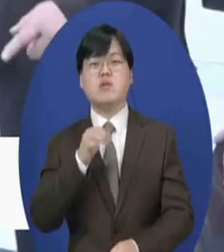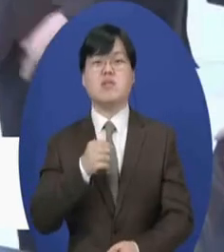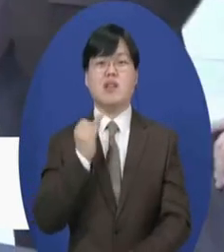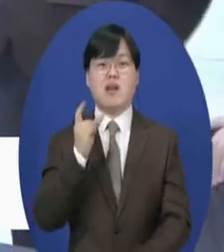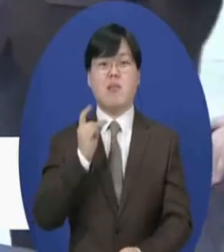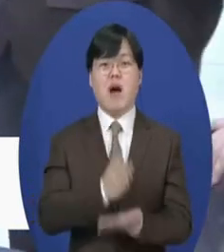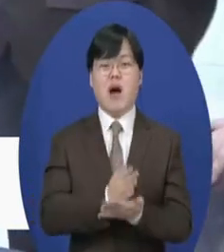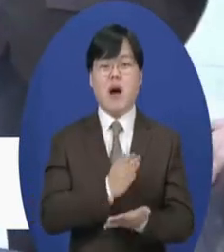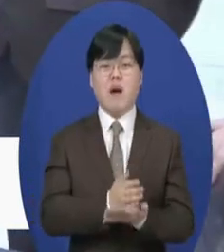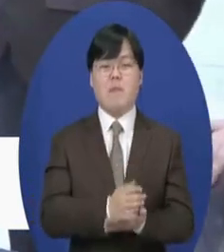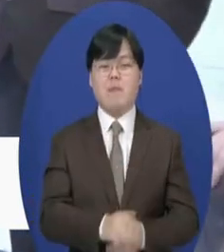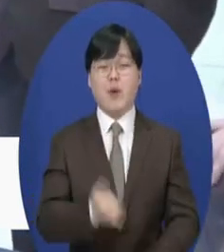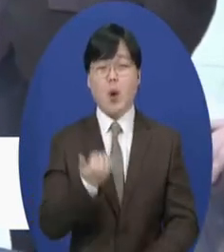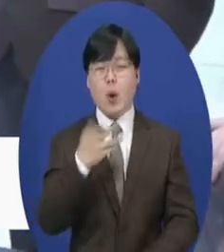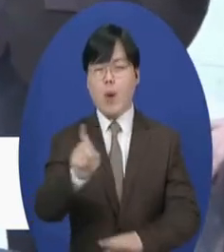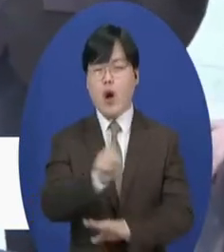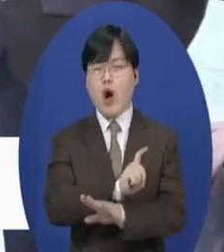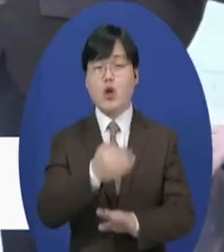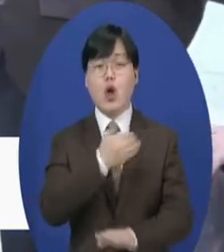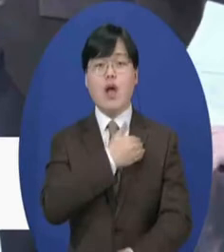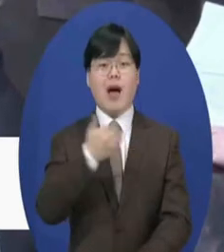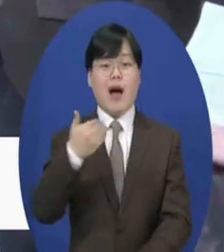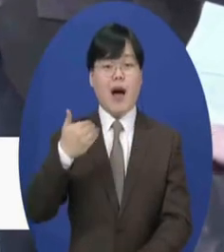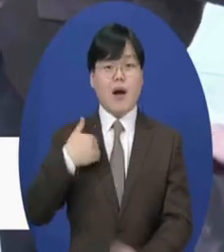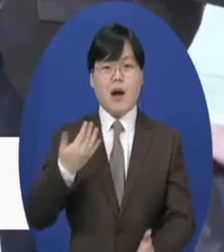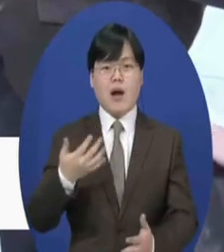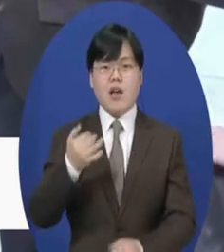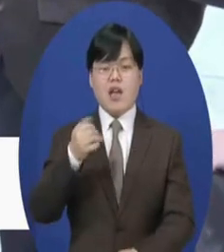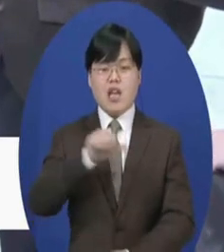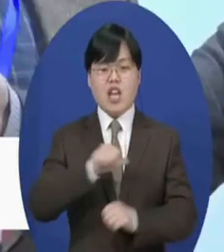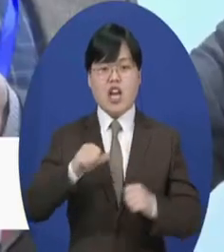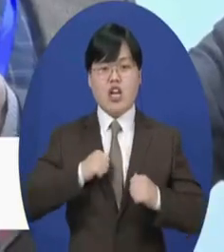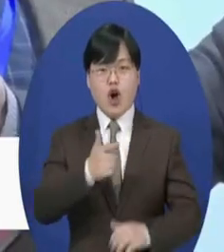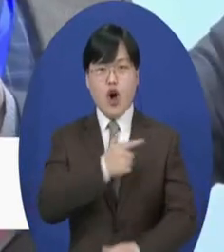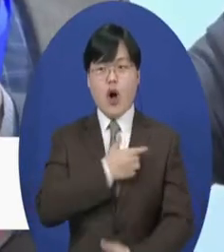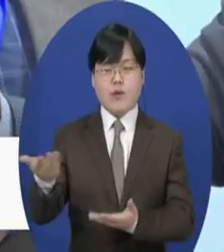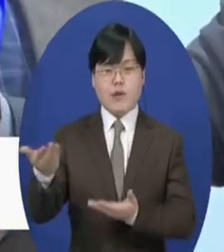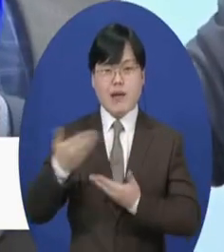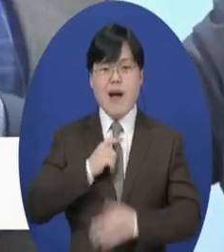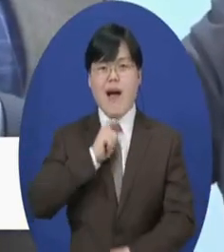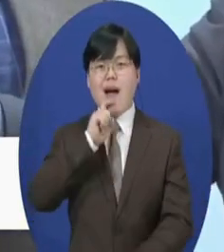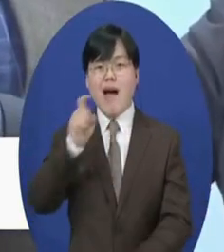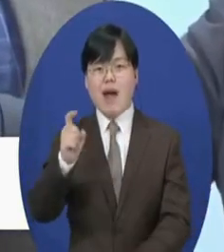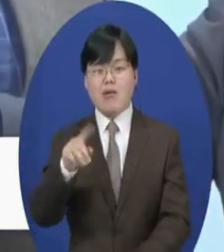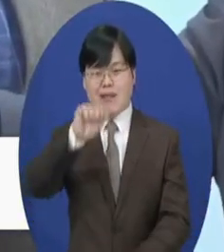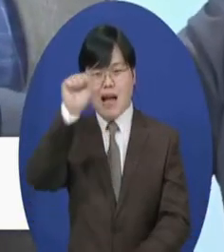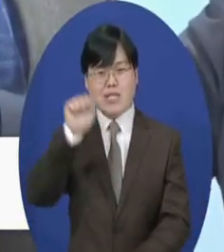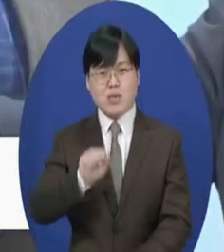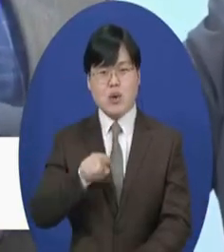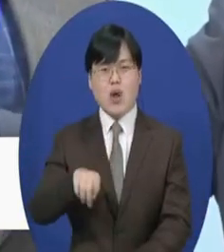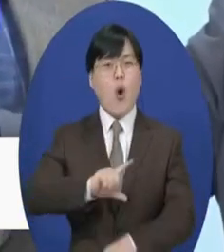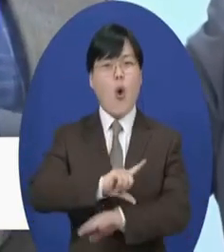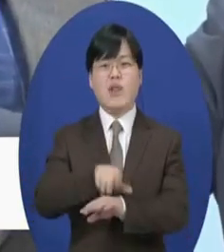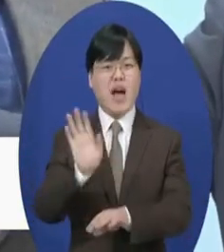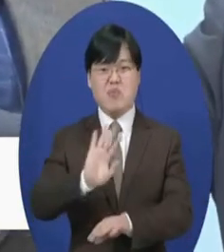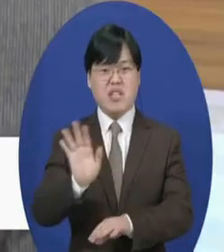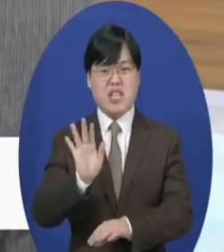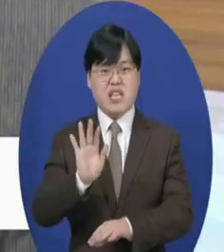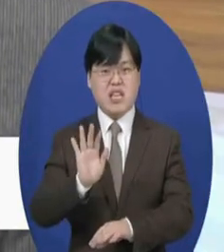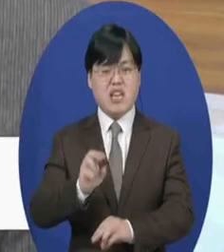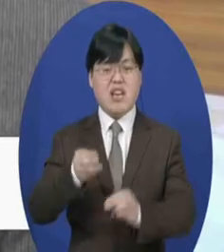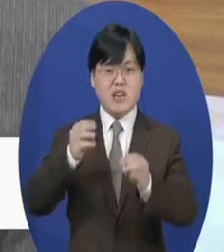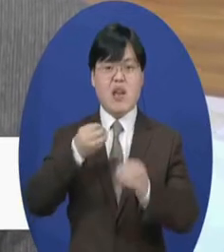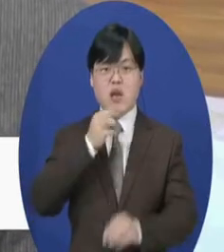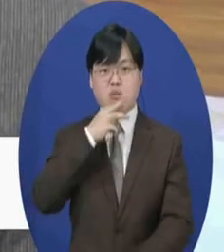байгаа. Улаанбаатар хотын өдөрлөгүүдийн тухайд иргэдээс ирж байгаа өргөдөл гомдлыг барагдуулж хариулт өгөх асуудал дээр удаахгүй байх ёстой гэсэн